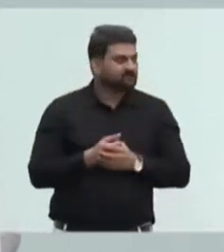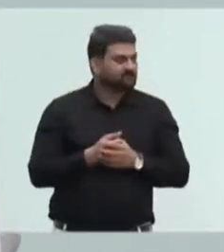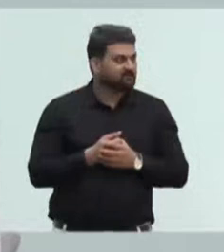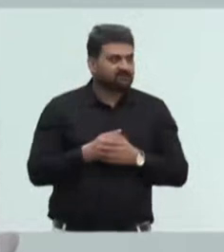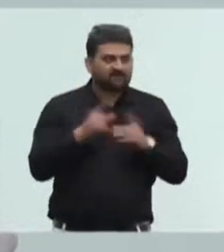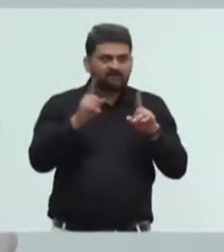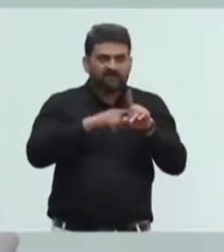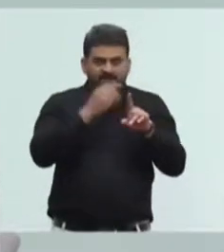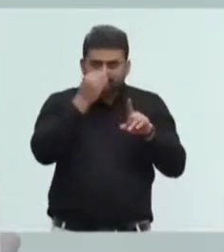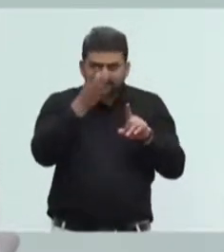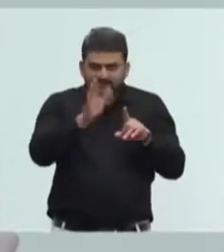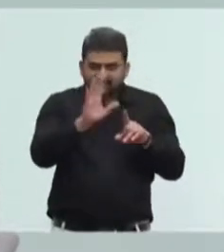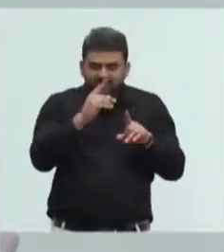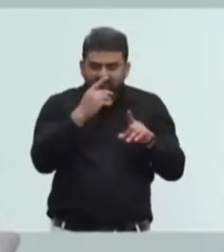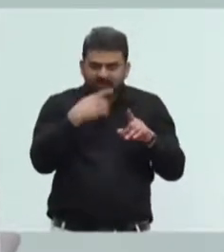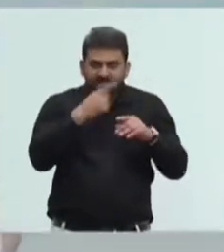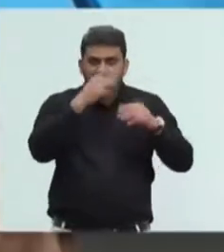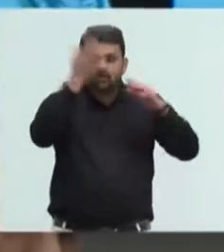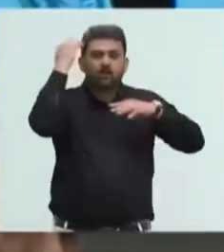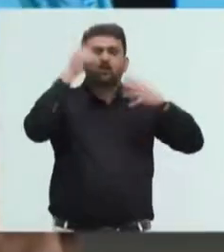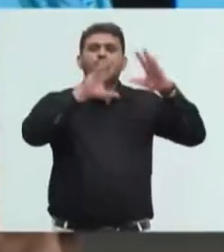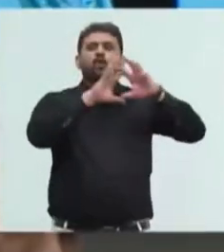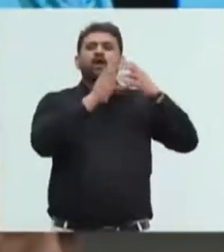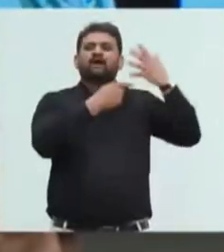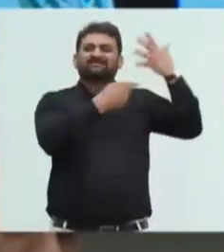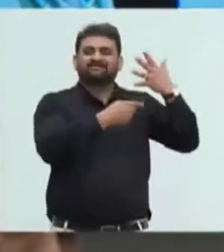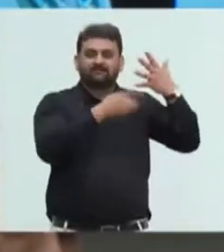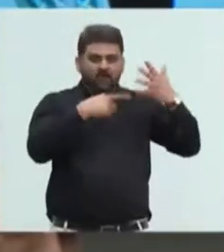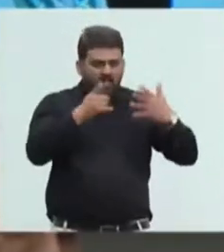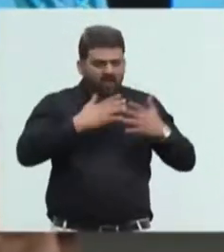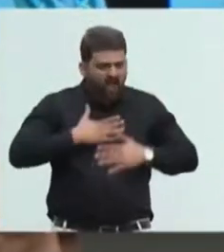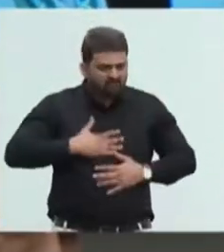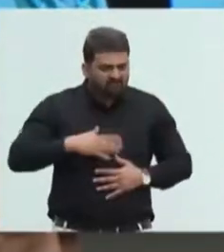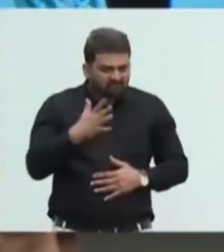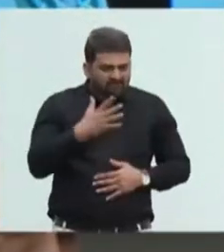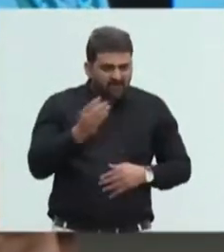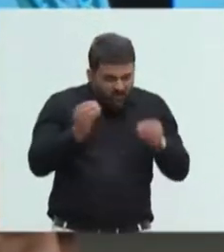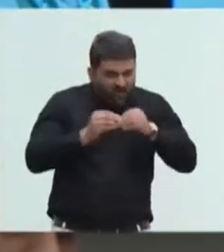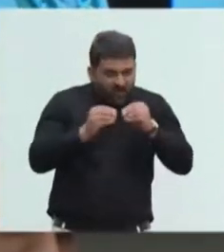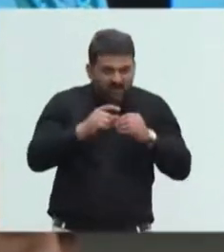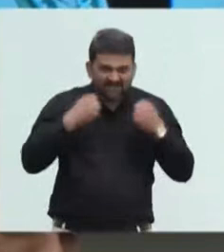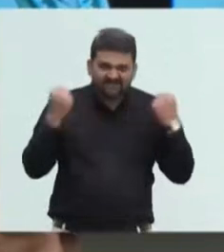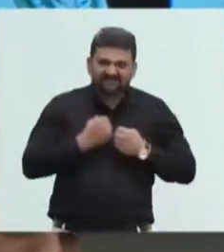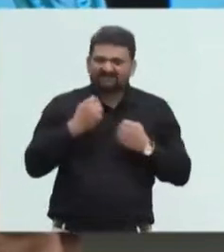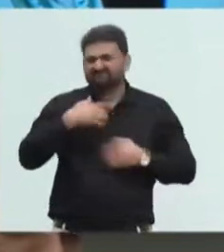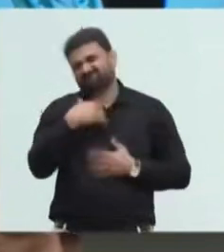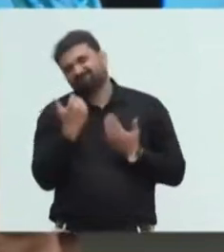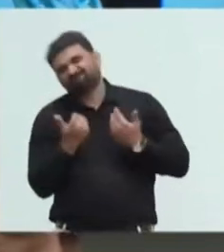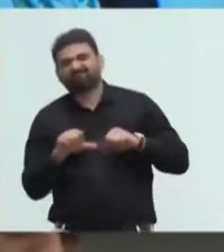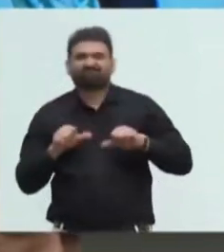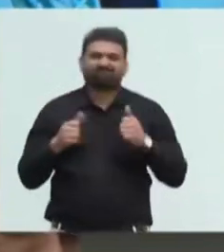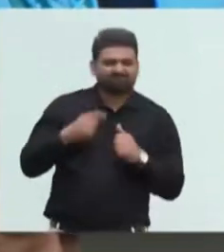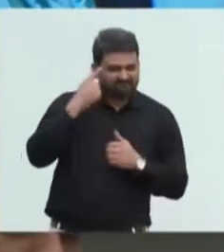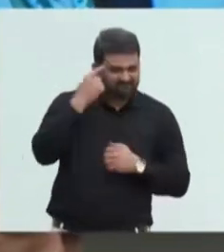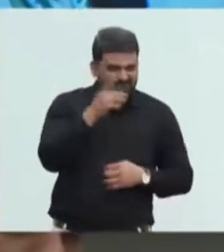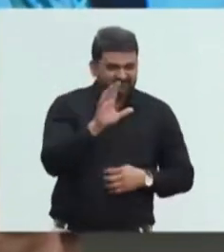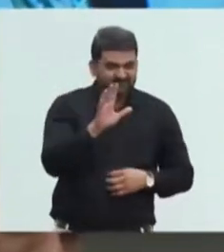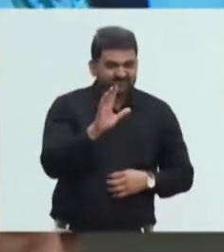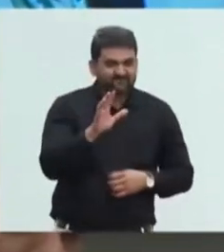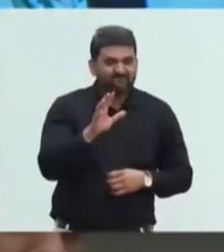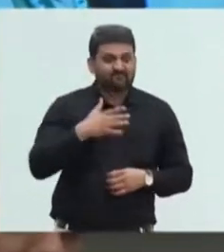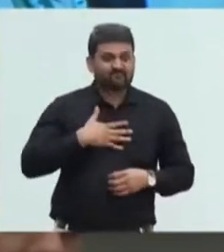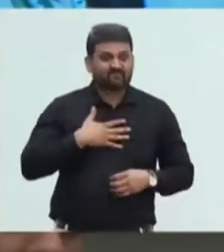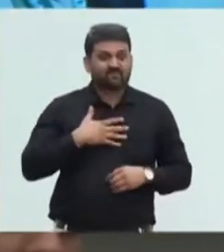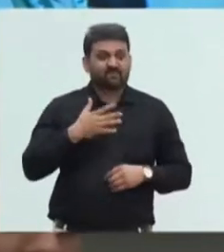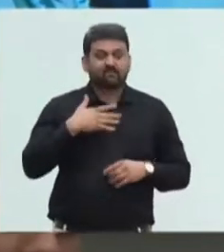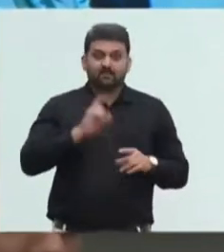ये कुछ छोटी सिद्धि नहीं है। तो तुम्हें अभी भी संतोष नहीं है? अभी भी अपने आप को शिकायत करती रहती हो? नहीं, वही थी, अब